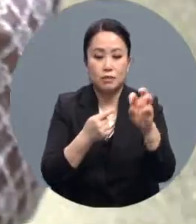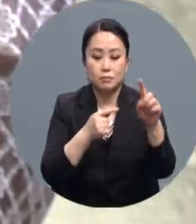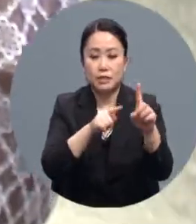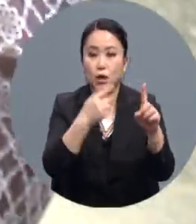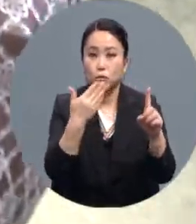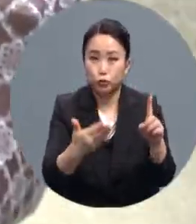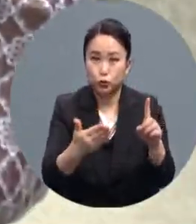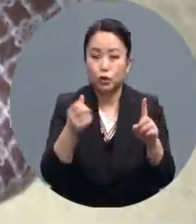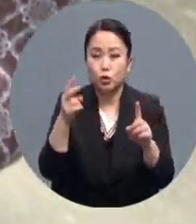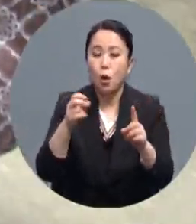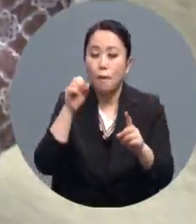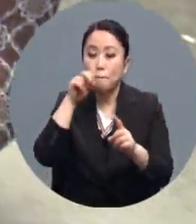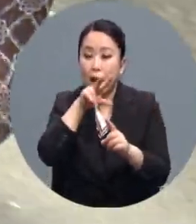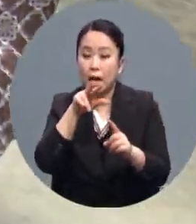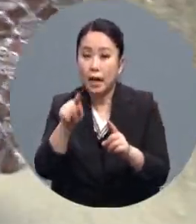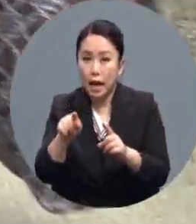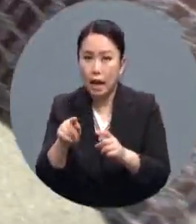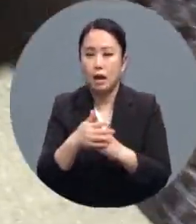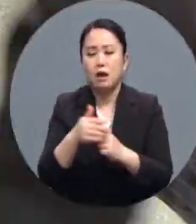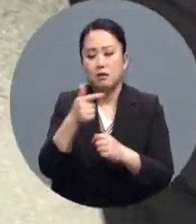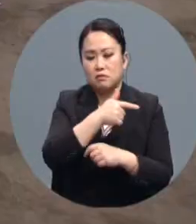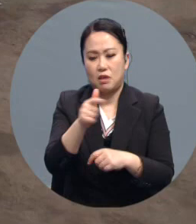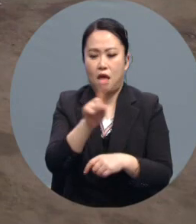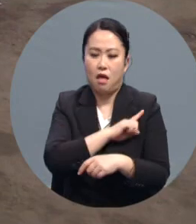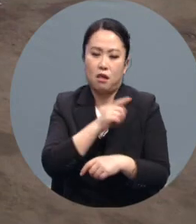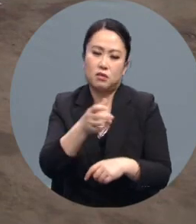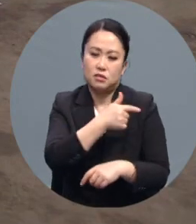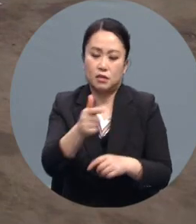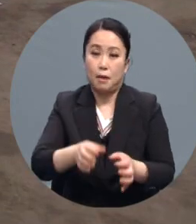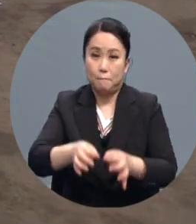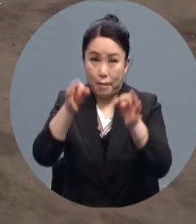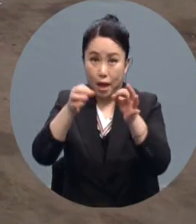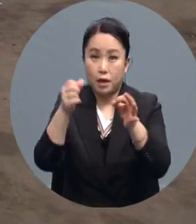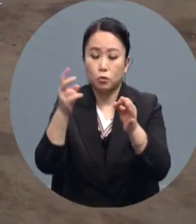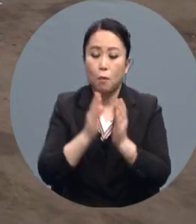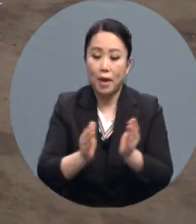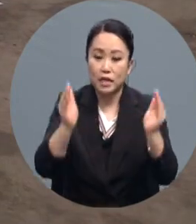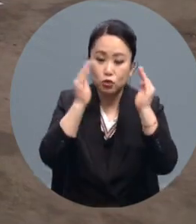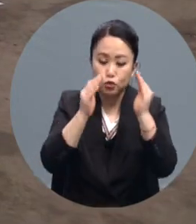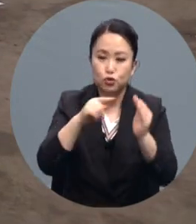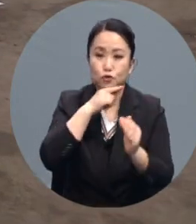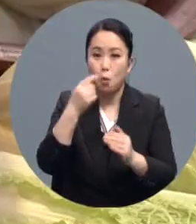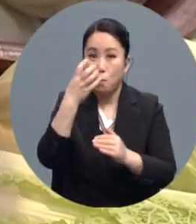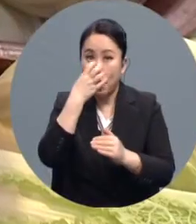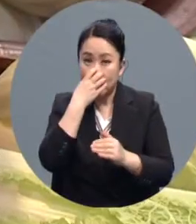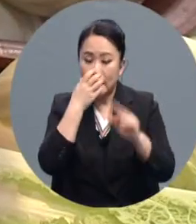31.9%, 30.7% 등 큰 폭으로 올랐고 배추와 토마토는 각각